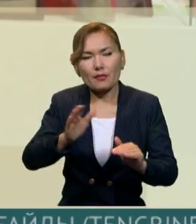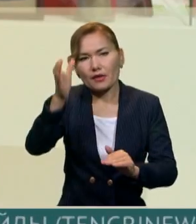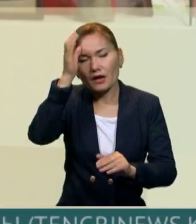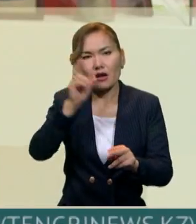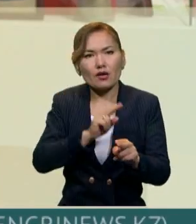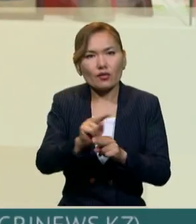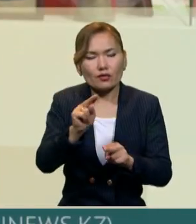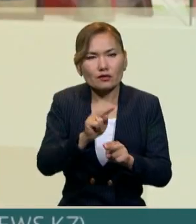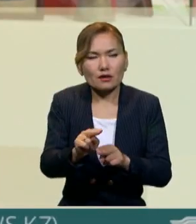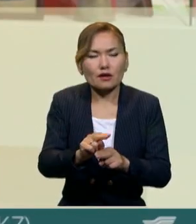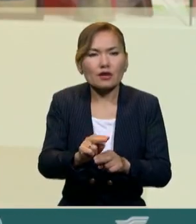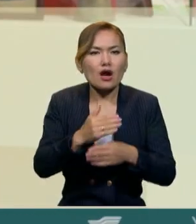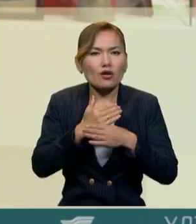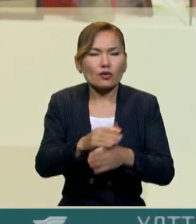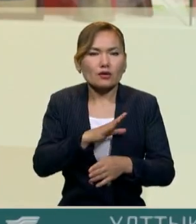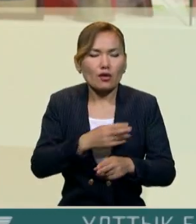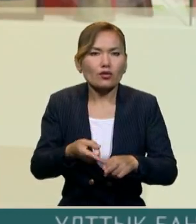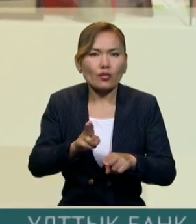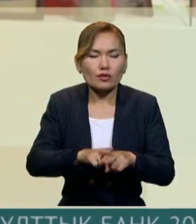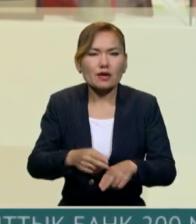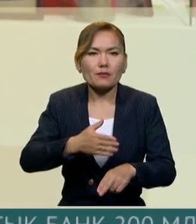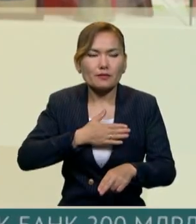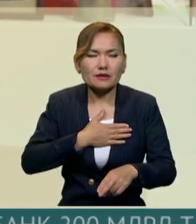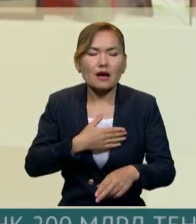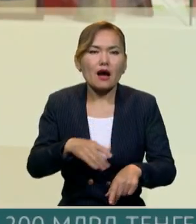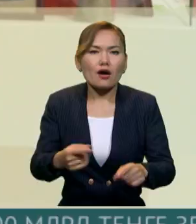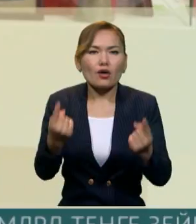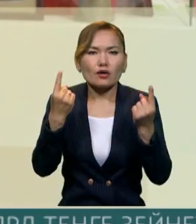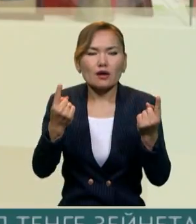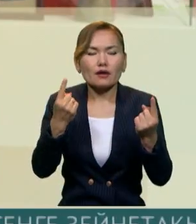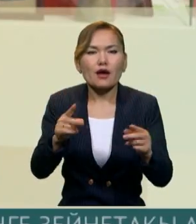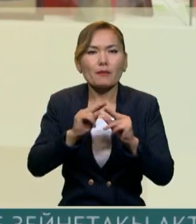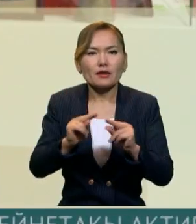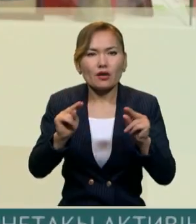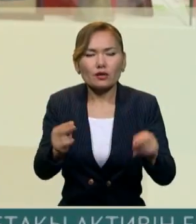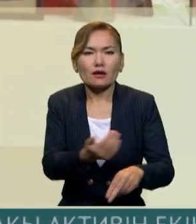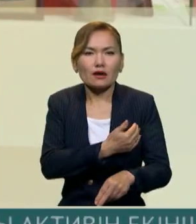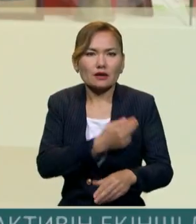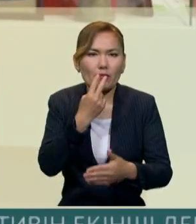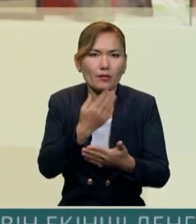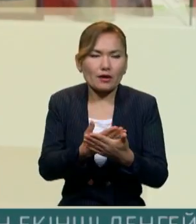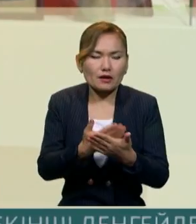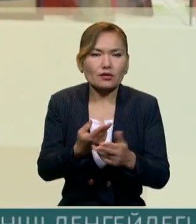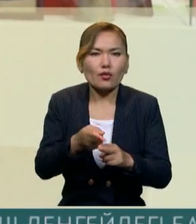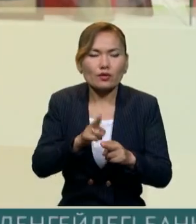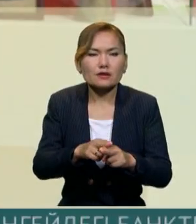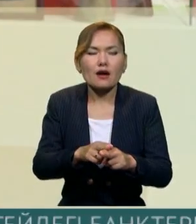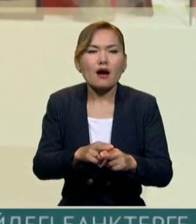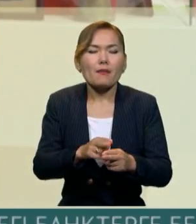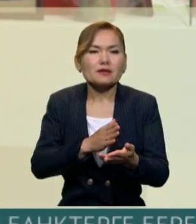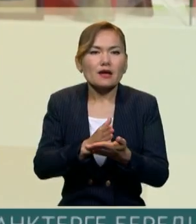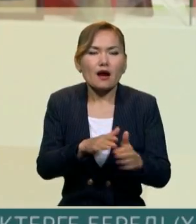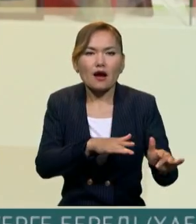біліммен сусындауға шақырған. Біздің бүгінгі іс-шараның мақсаты да осындай ұлыларды, педагогтарды, солар қайраткерлерді